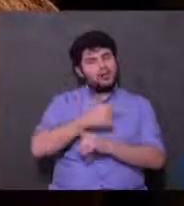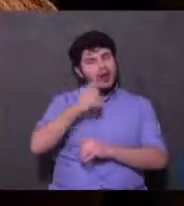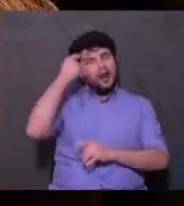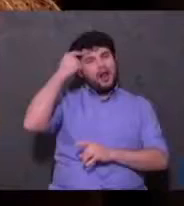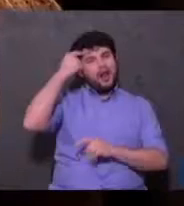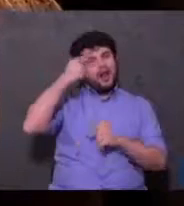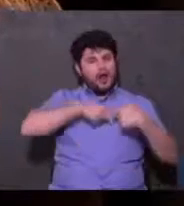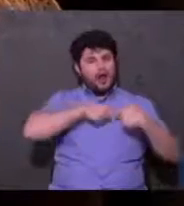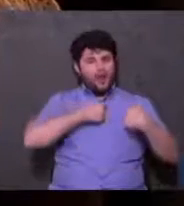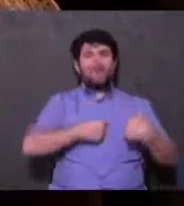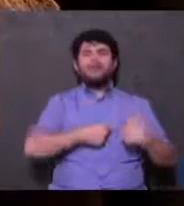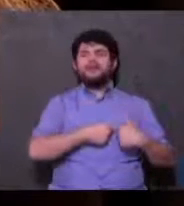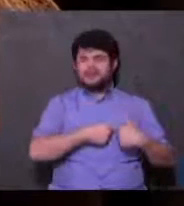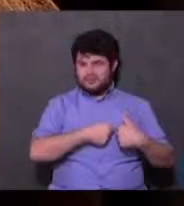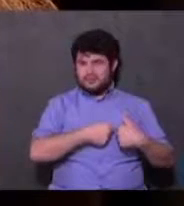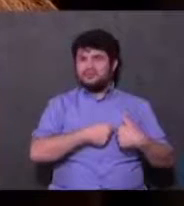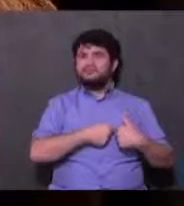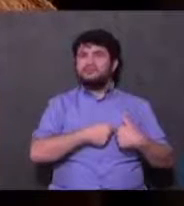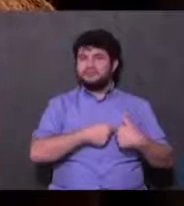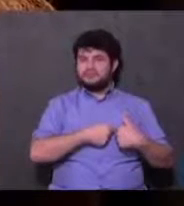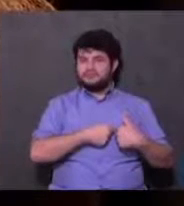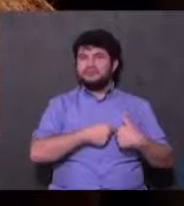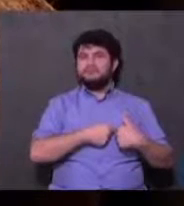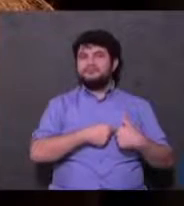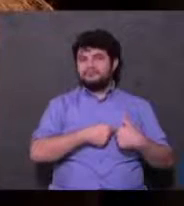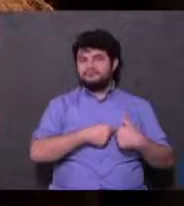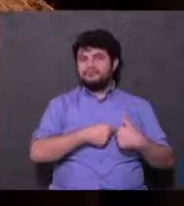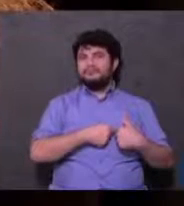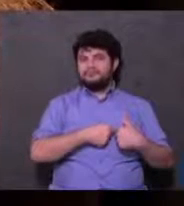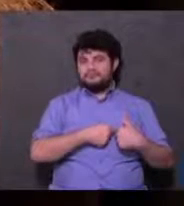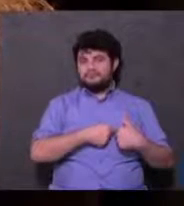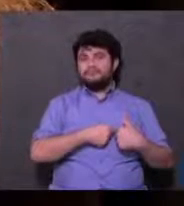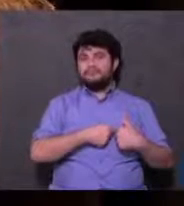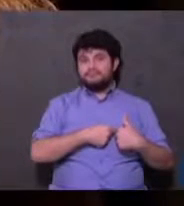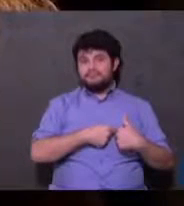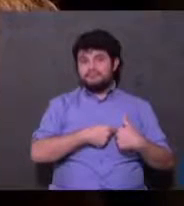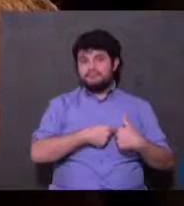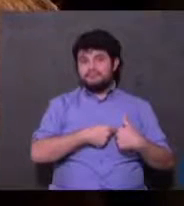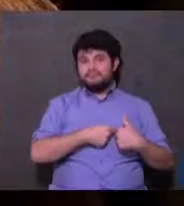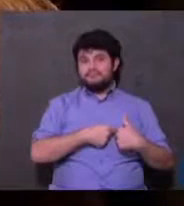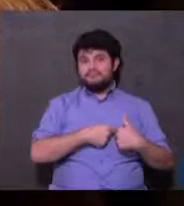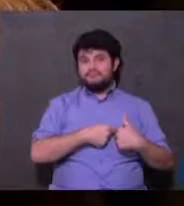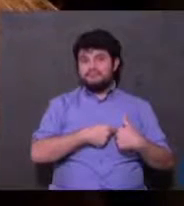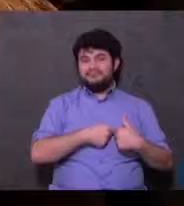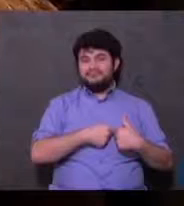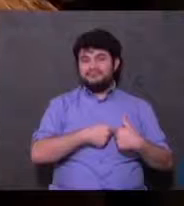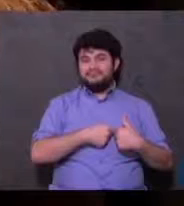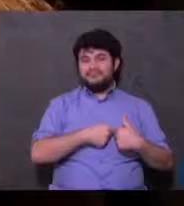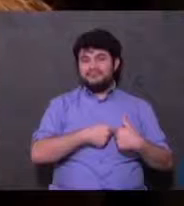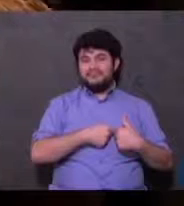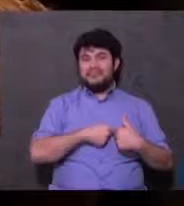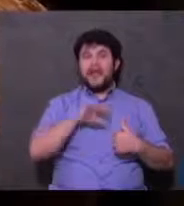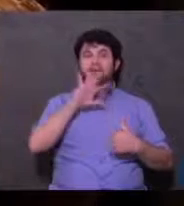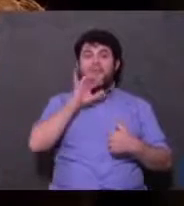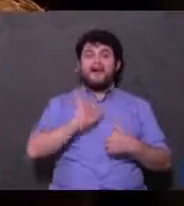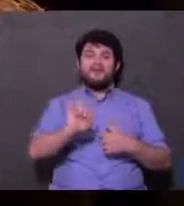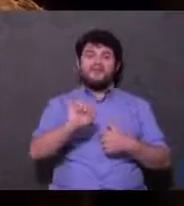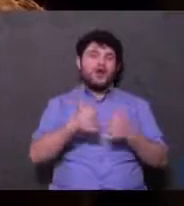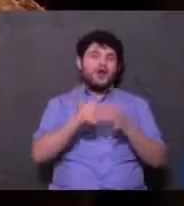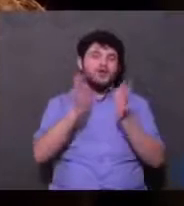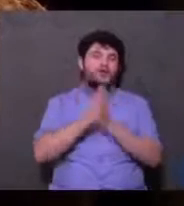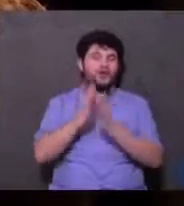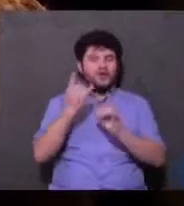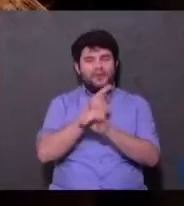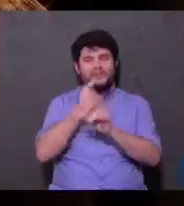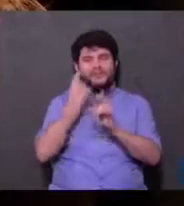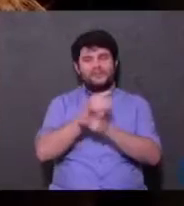ojca? Oni jednak nie zrozumieli tego, co im powiedział. A matka jego chowała wiernie wszystkie te wspomnienia w